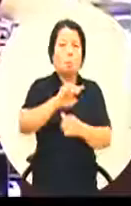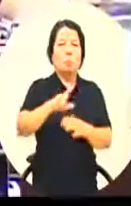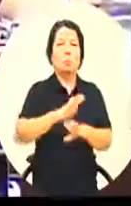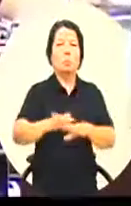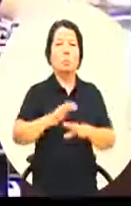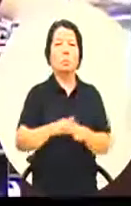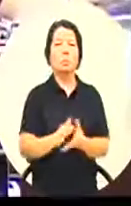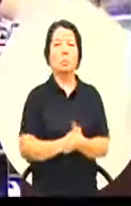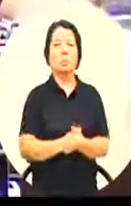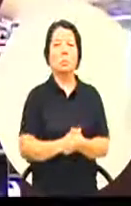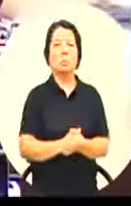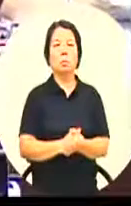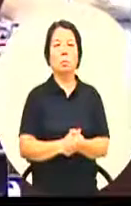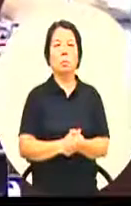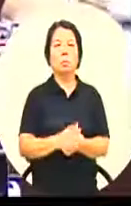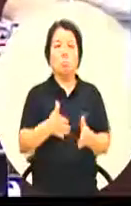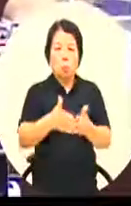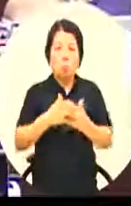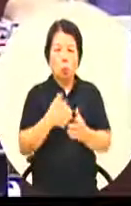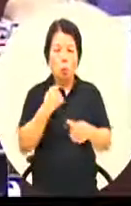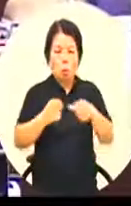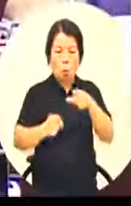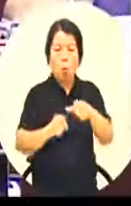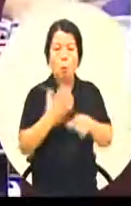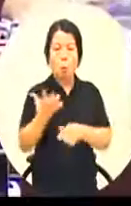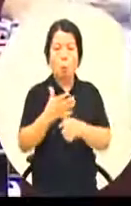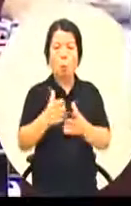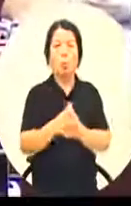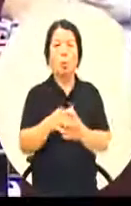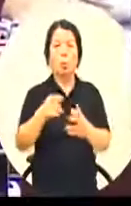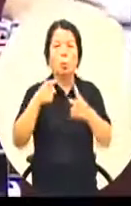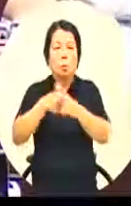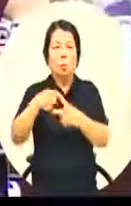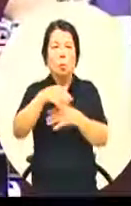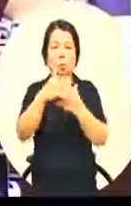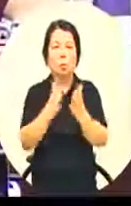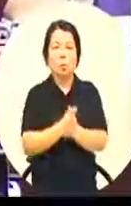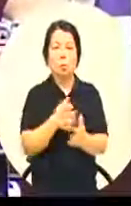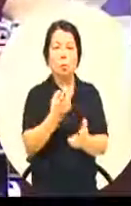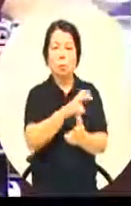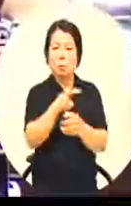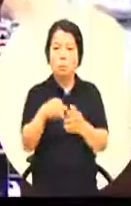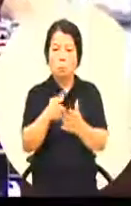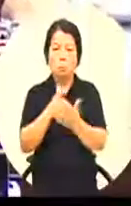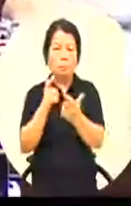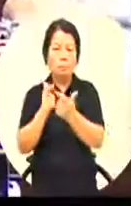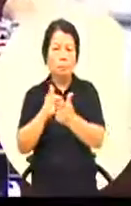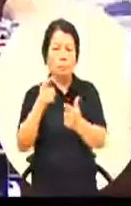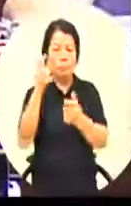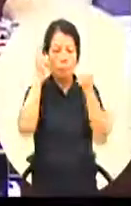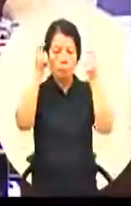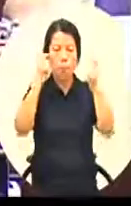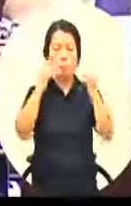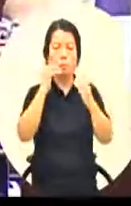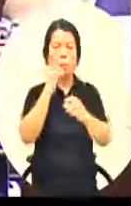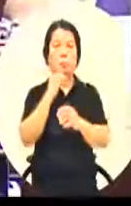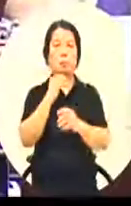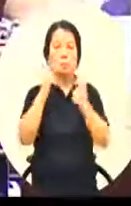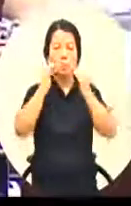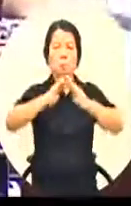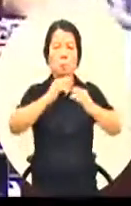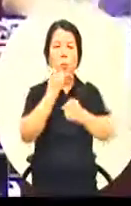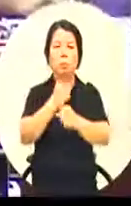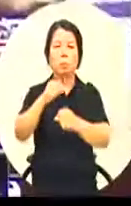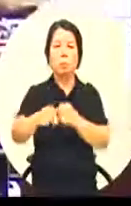做到是公平、公开、经得起检验的，不然会让现场老师就不服哦。这不是高雄市要做的。虽然我们的